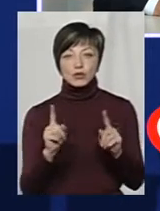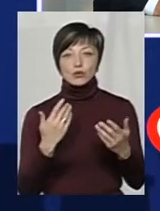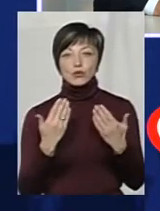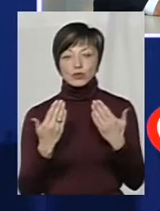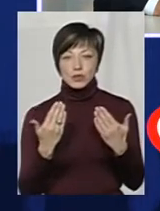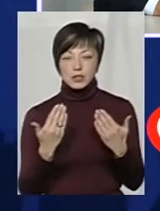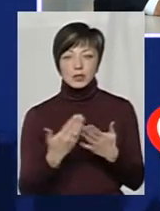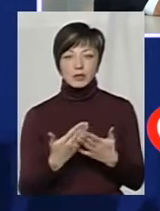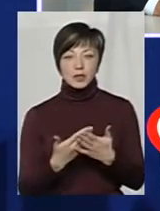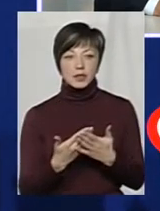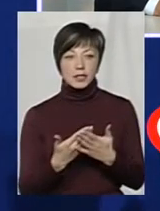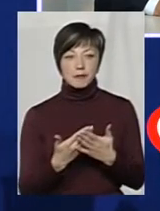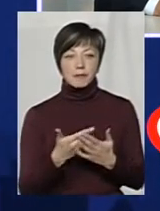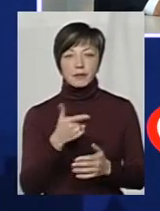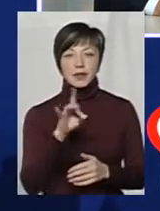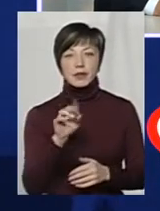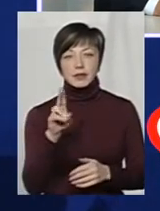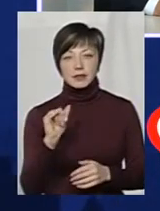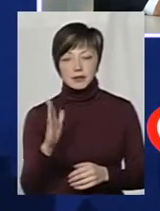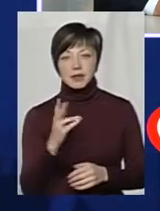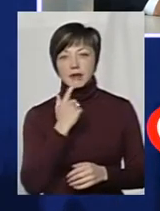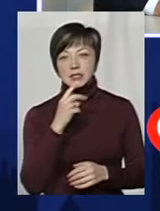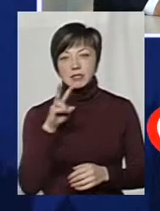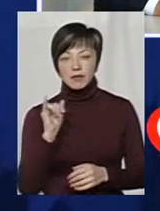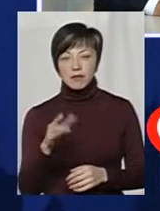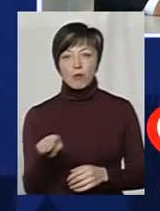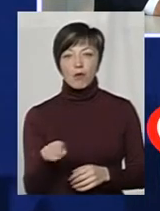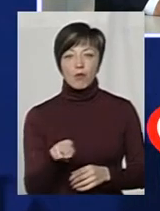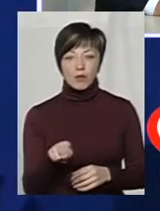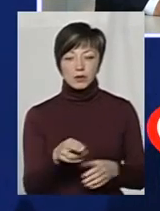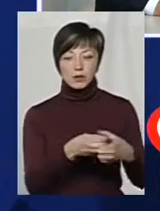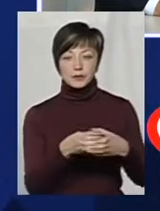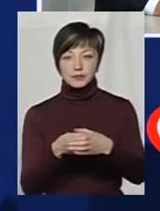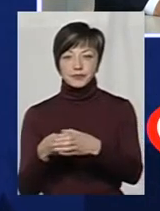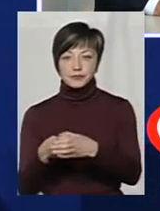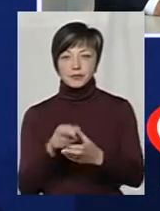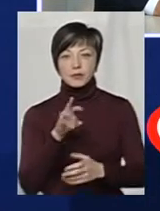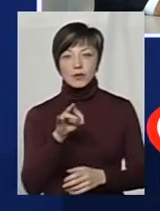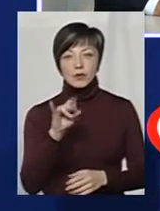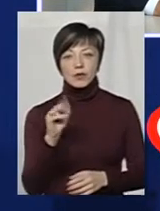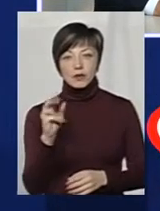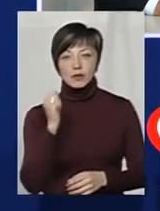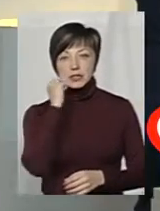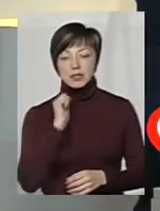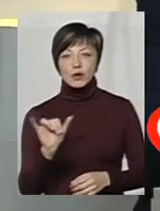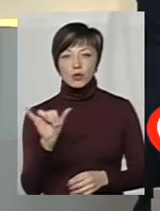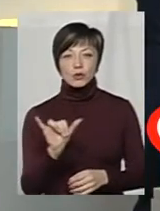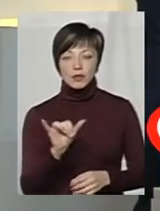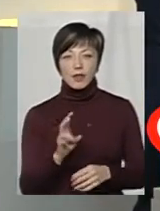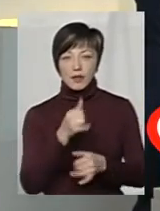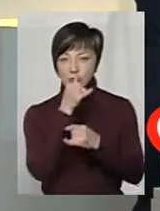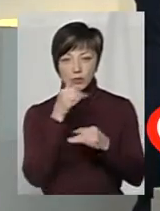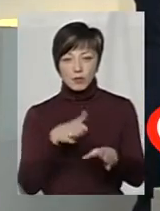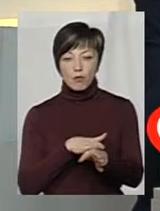стосується, і, скажімо, Грицівська громада, Красилівська, Полонська, Понінка, Староушиця не